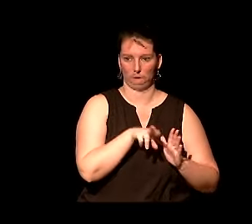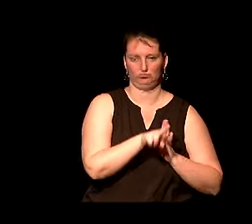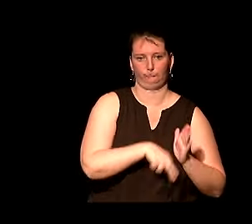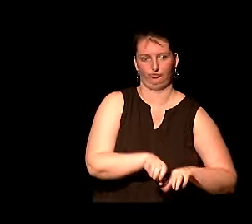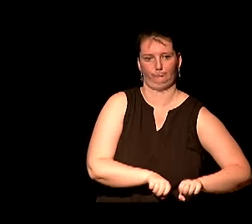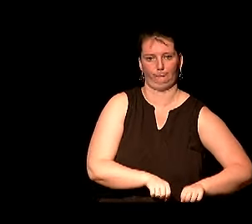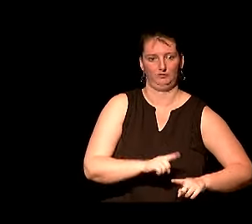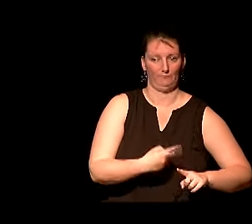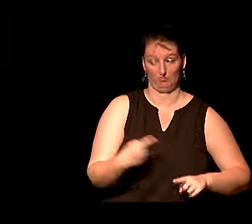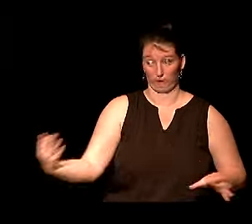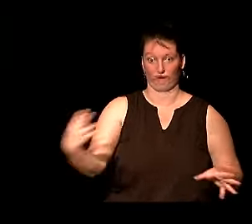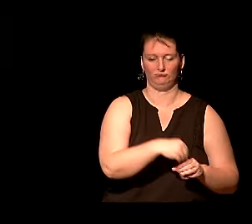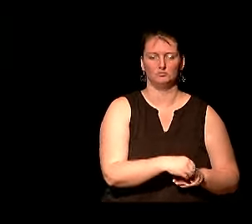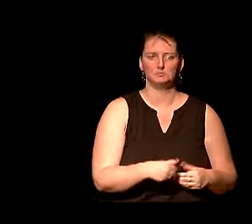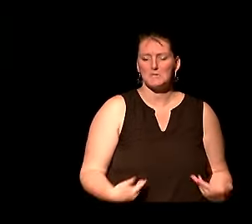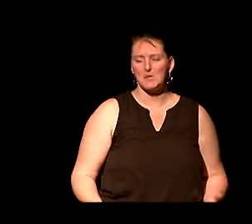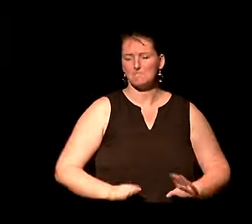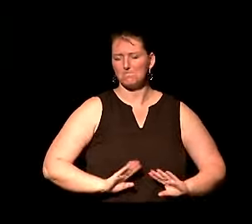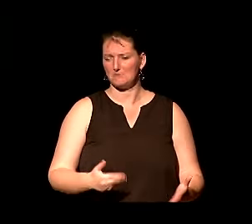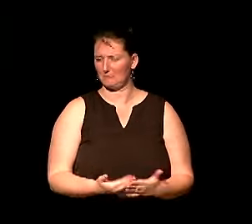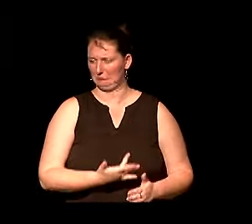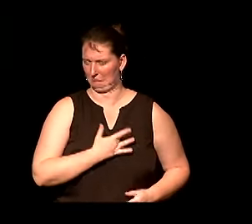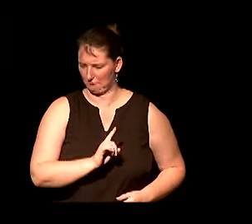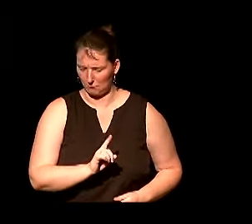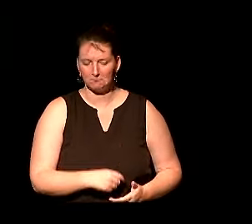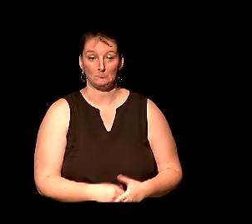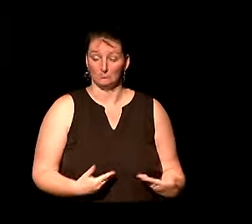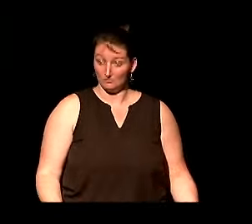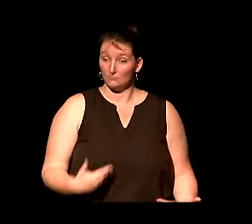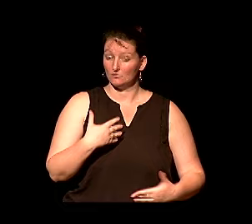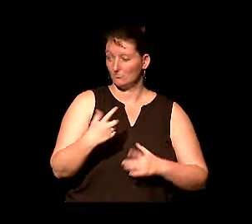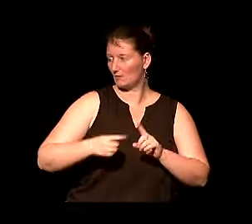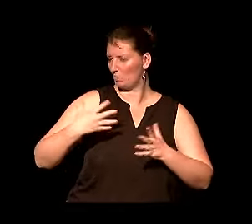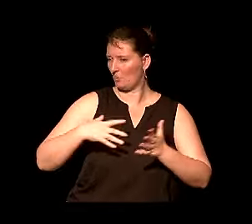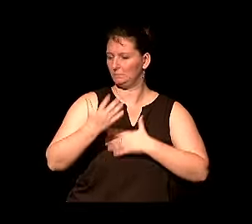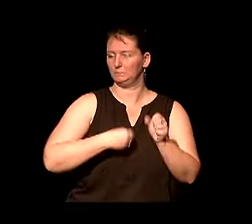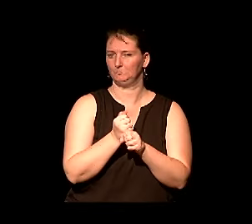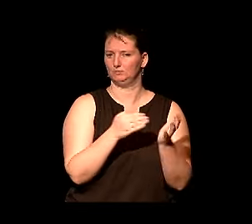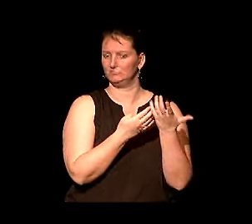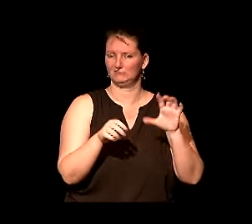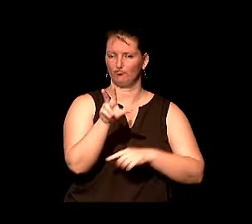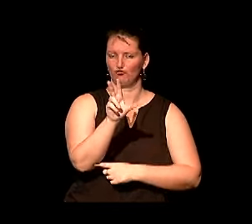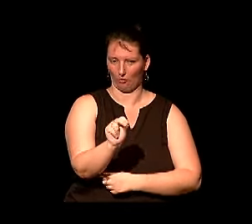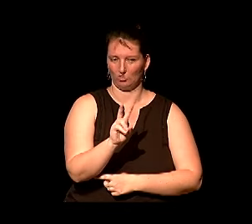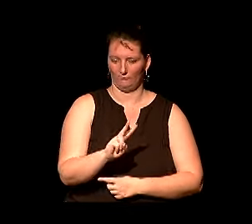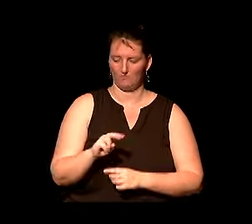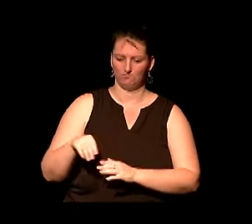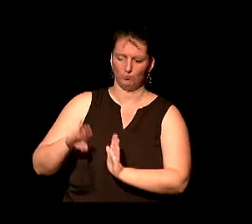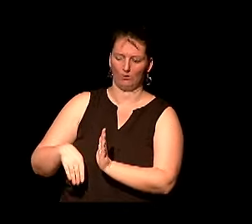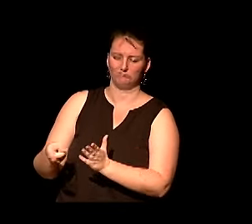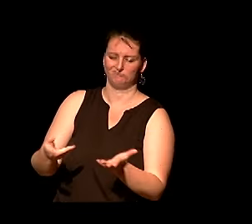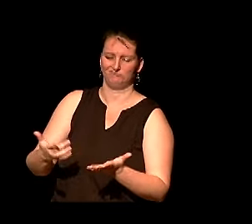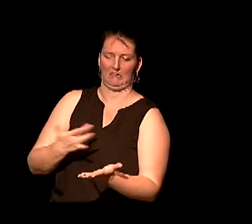qu'à la fin des années 30, c'est moins l'impressionnisme comme mouvement qui est retenu, pictural, que comme, un, des